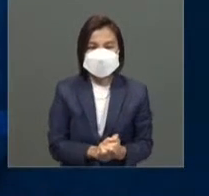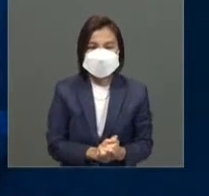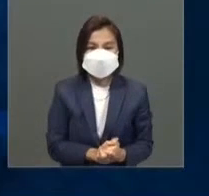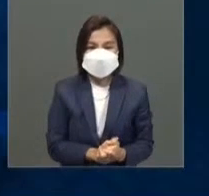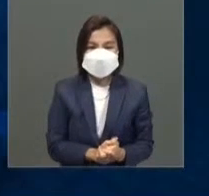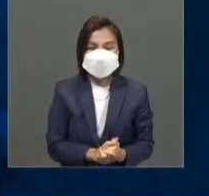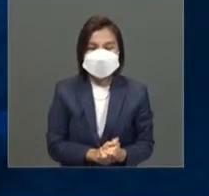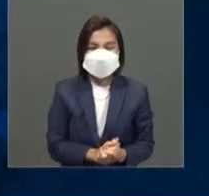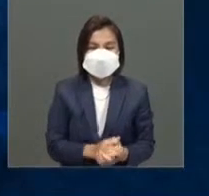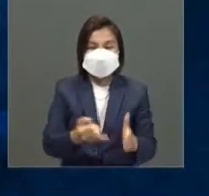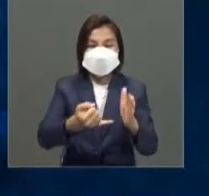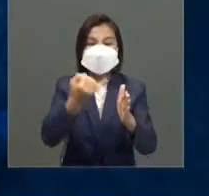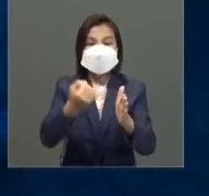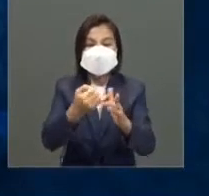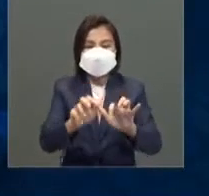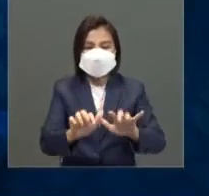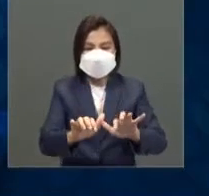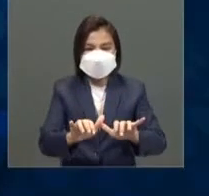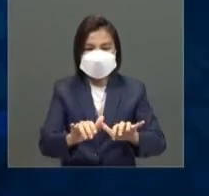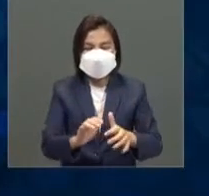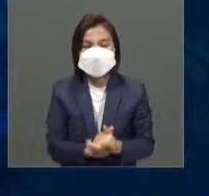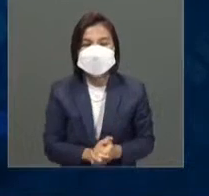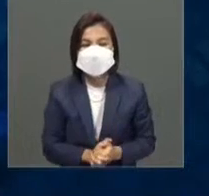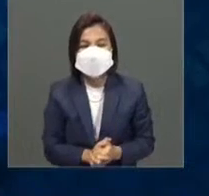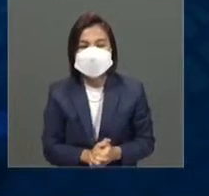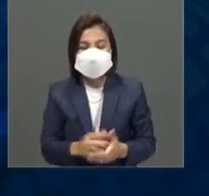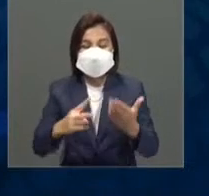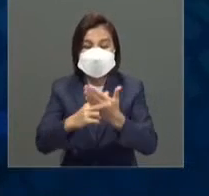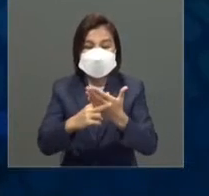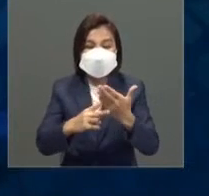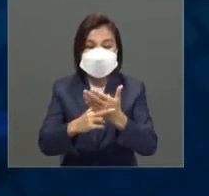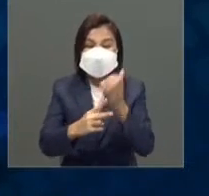ได้รับความสะดวกสบายไม่สะดุดนะครับ